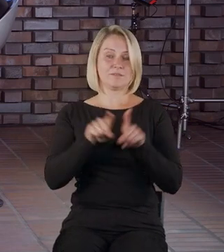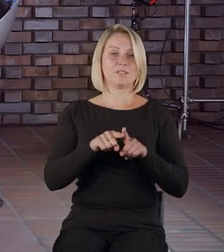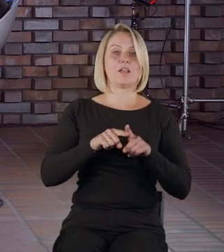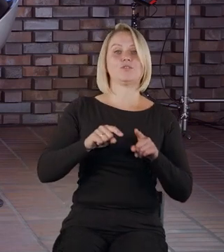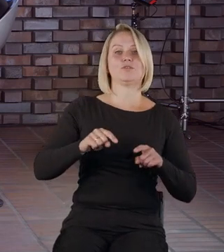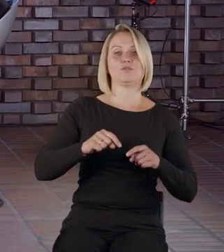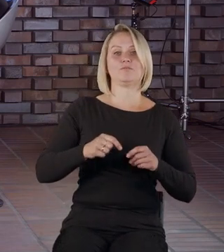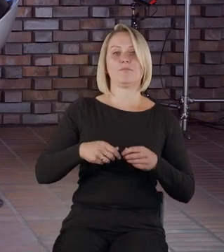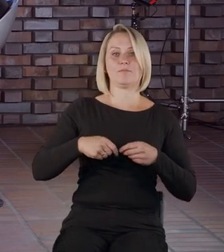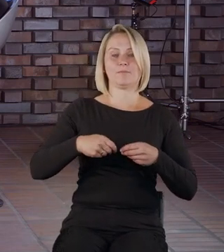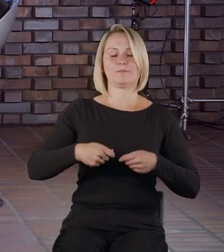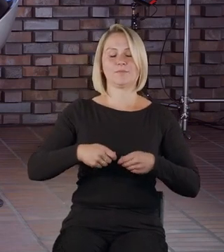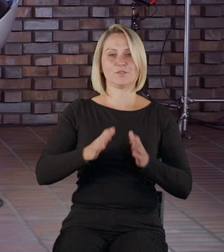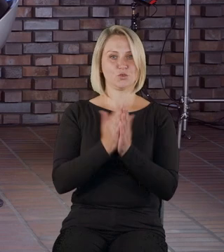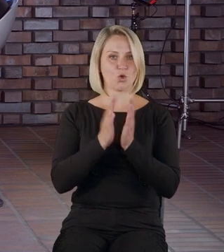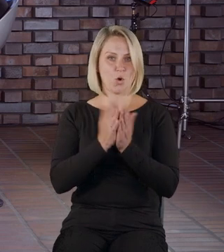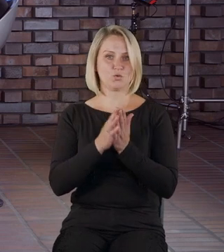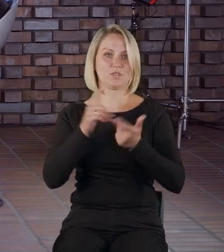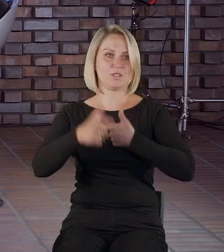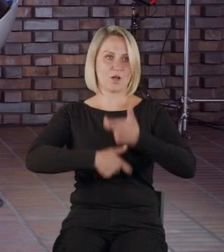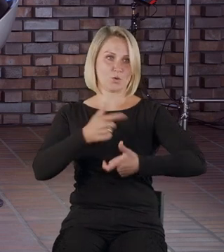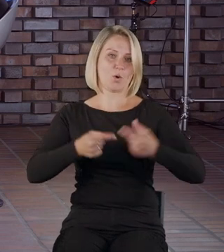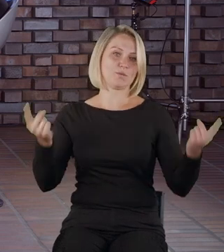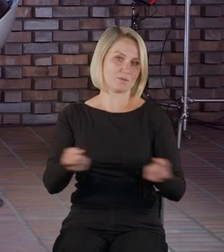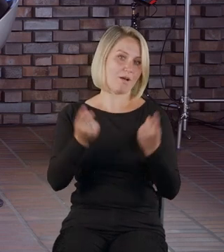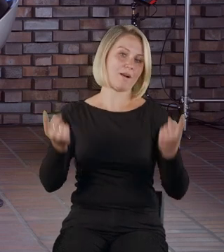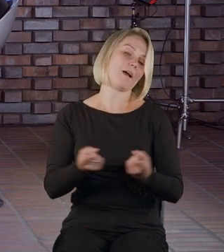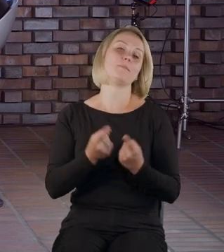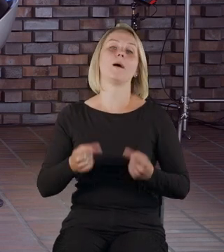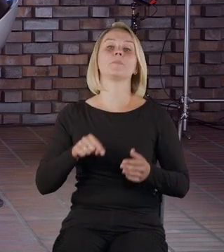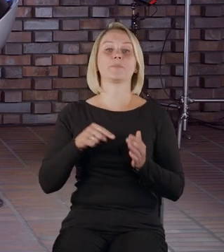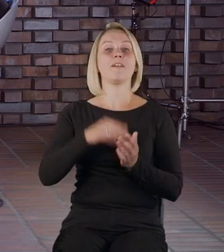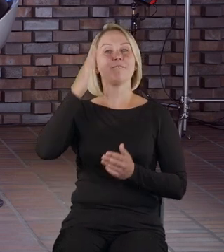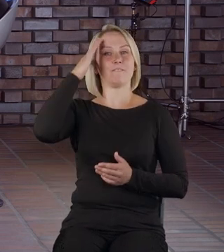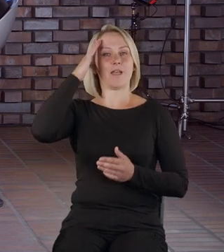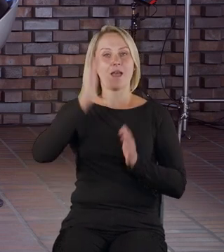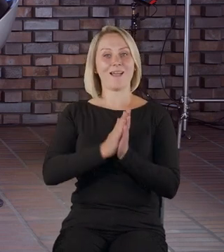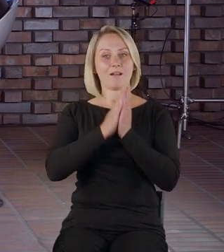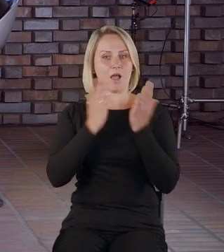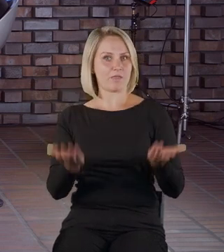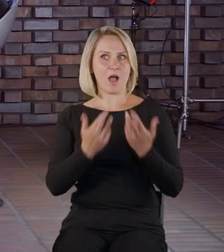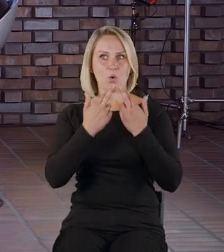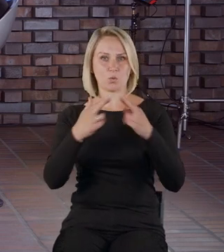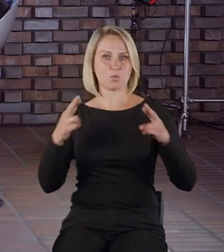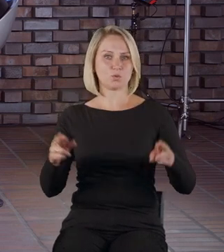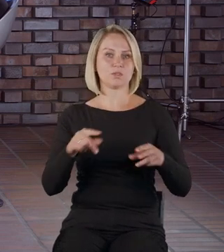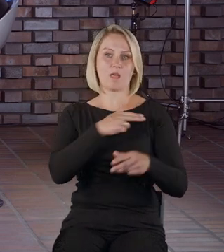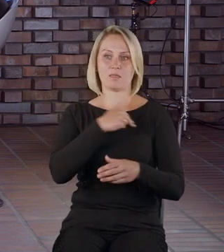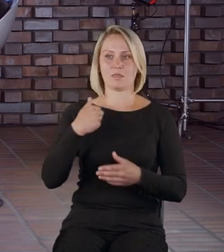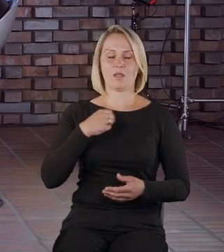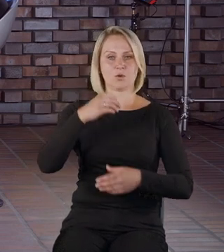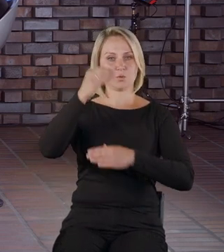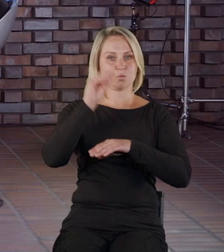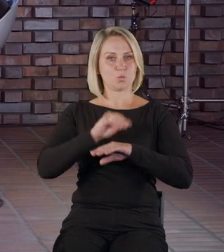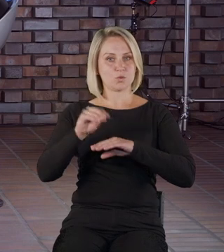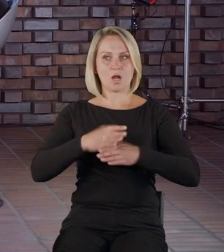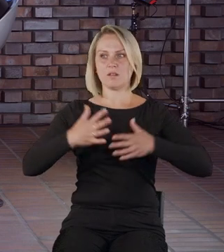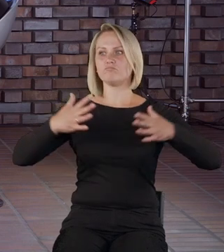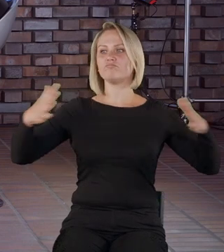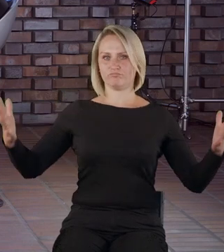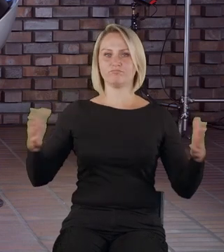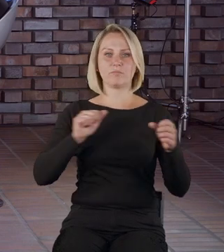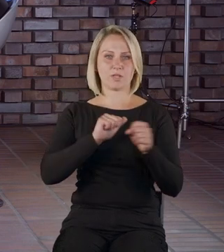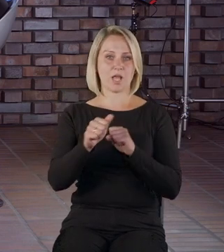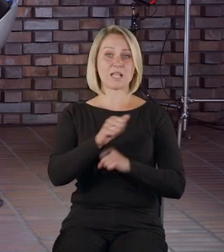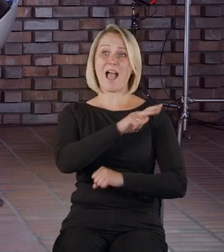wydawniczy. Zdajemy sobie sprawę z tego, że ponieważ katalog kierunków oferowanych przez naszą uczelnię jest bardzo, bardzo szeroki,